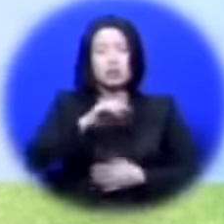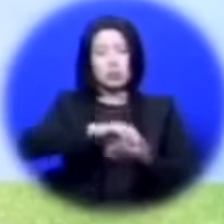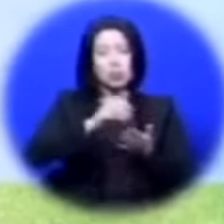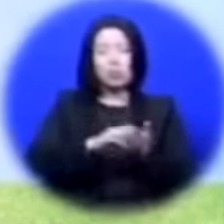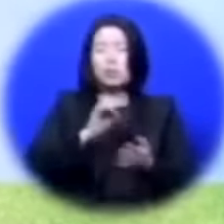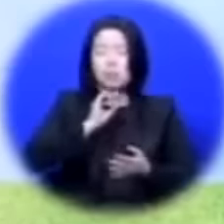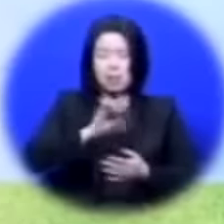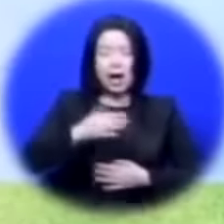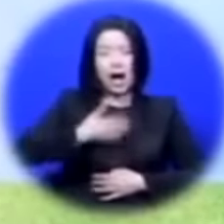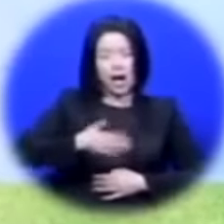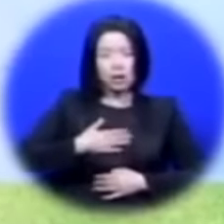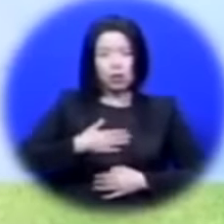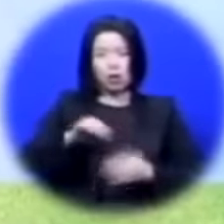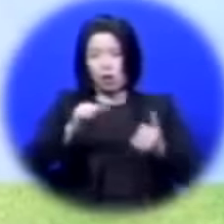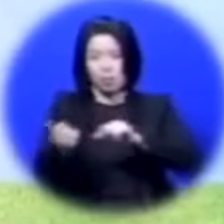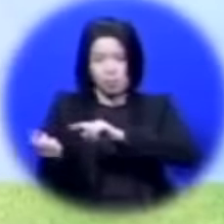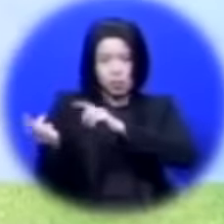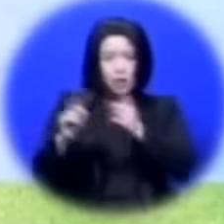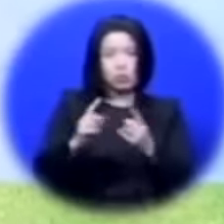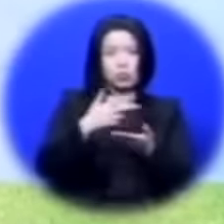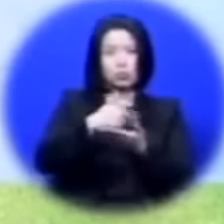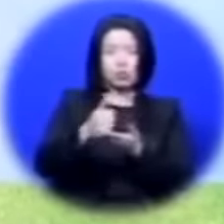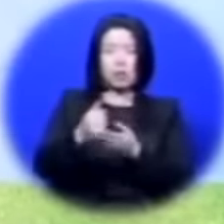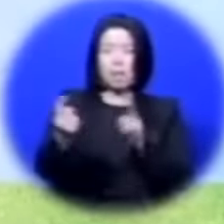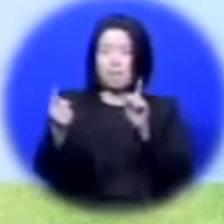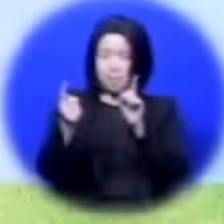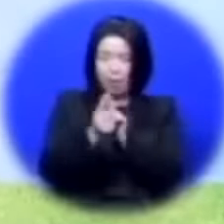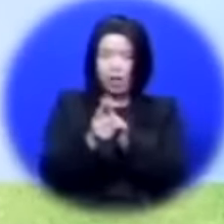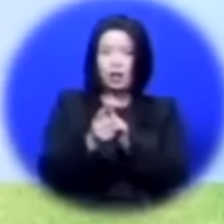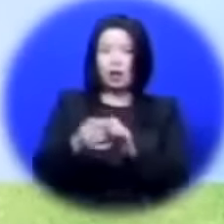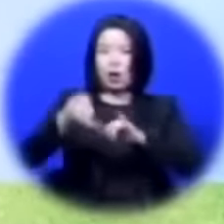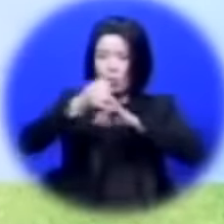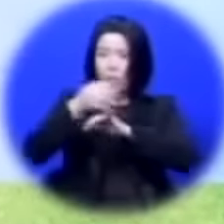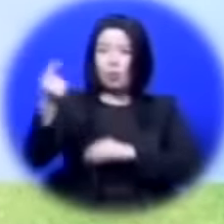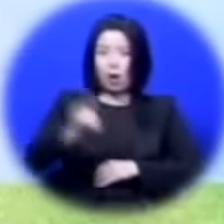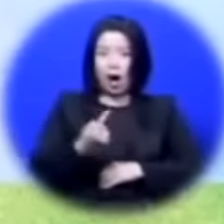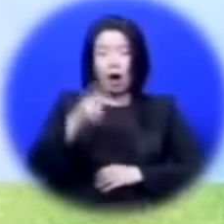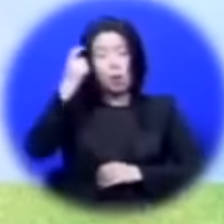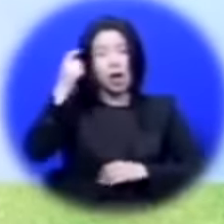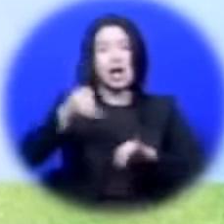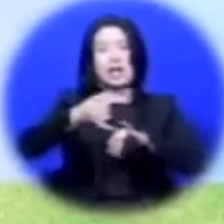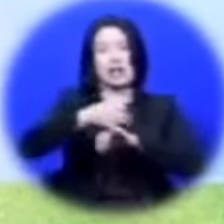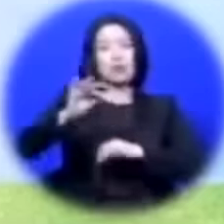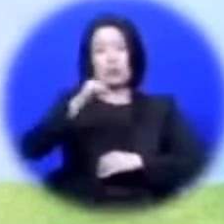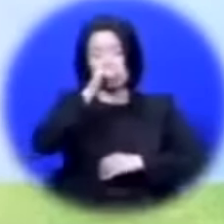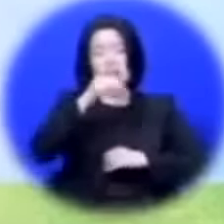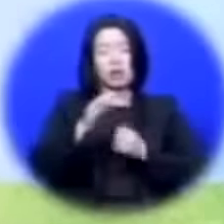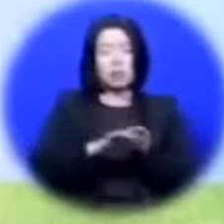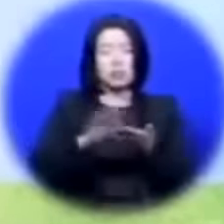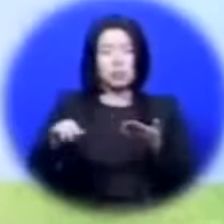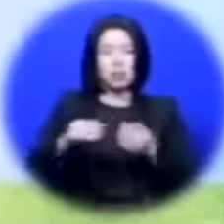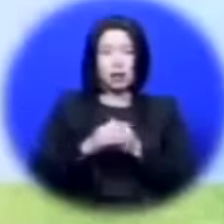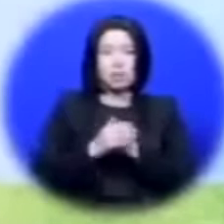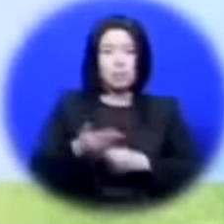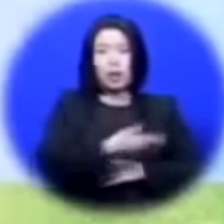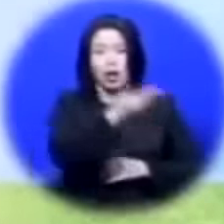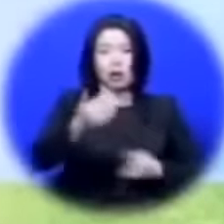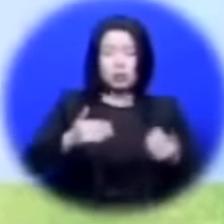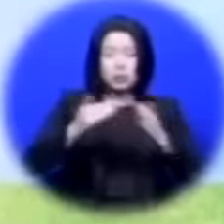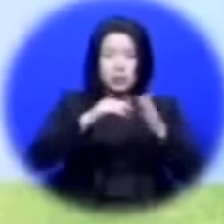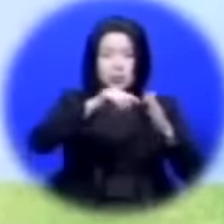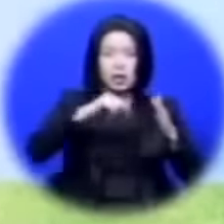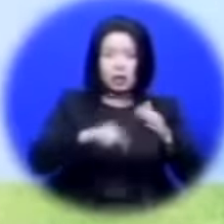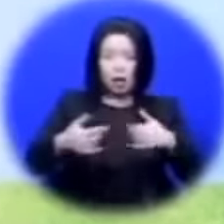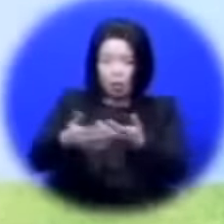부활의 주님을 만날 때가 반드시 옵니다 되져 있어요 여러분 집에서나 여러분 교회 공동체